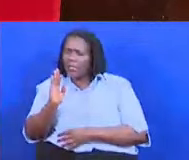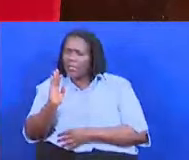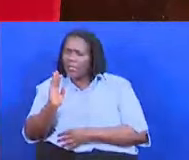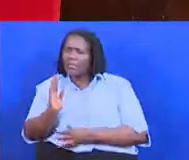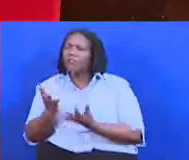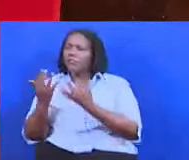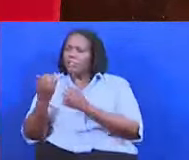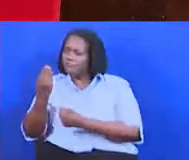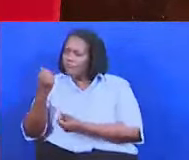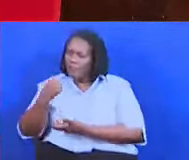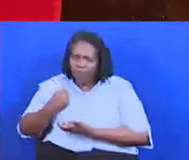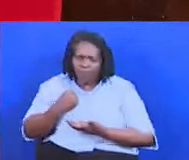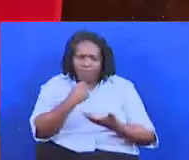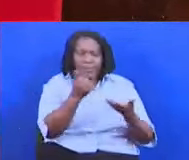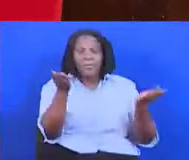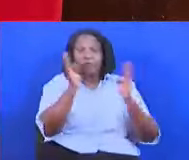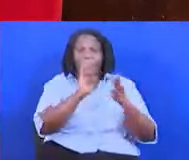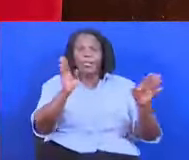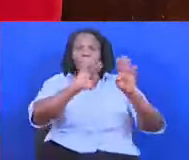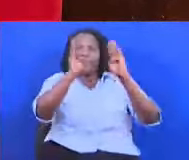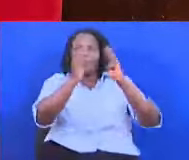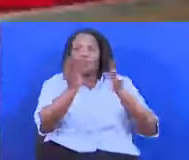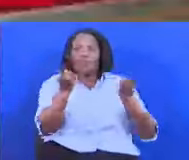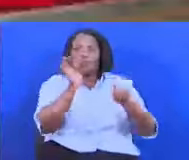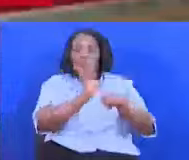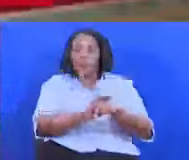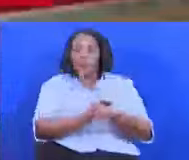fedha kukamilisha miundombinu ya shule hizi?